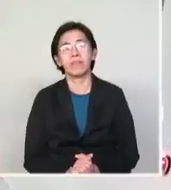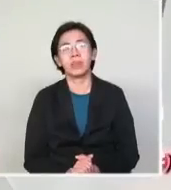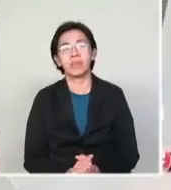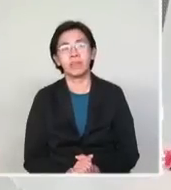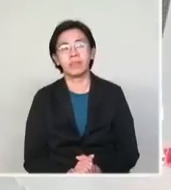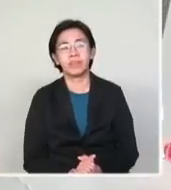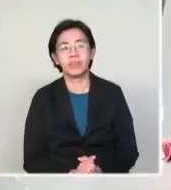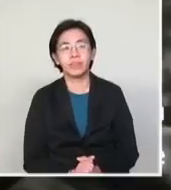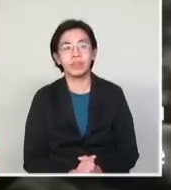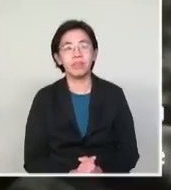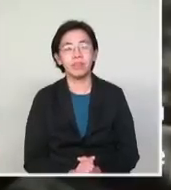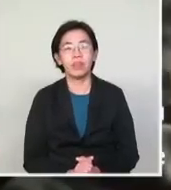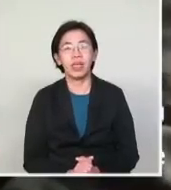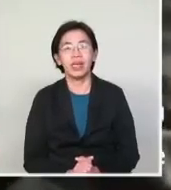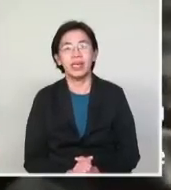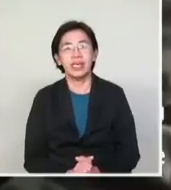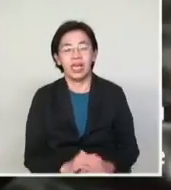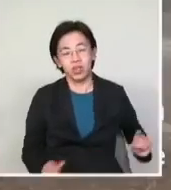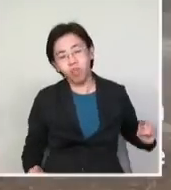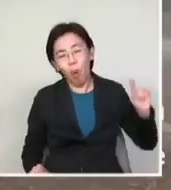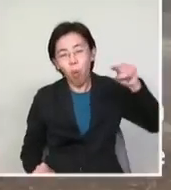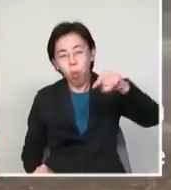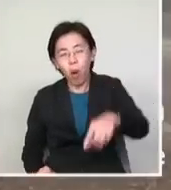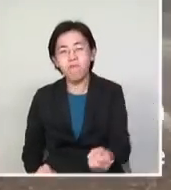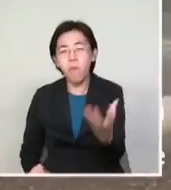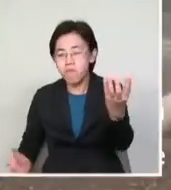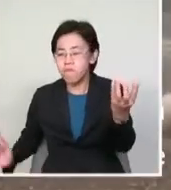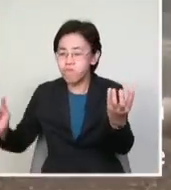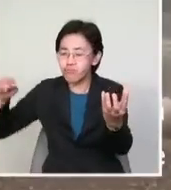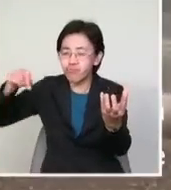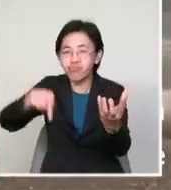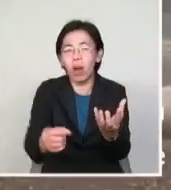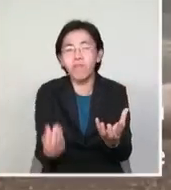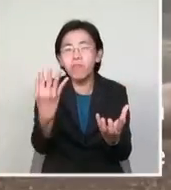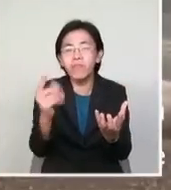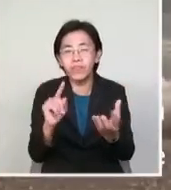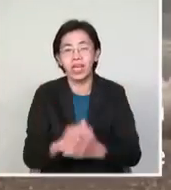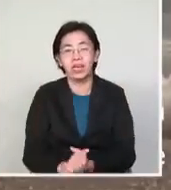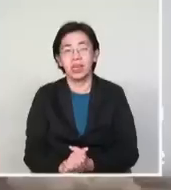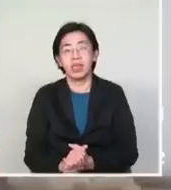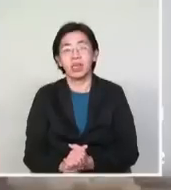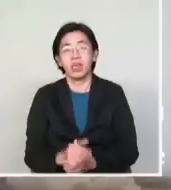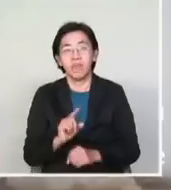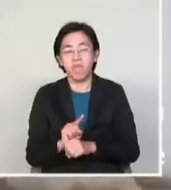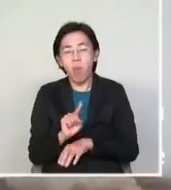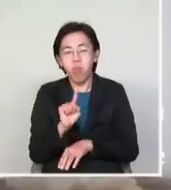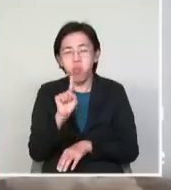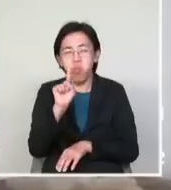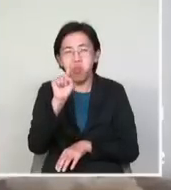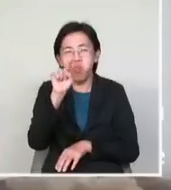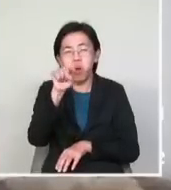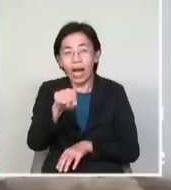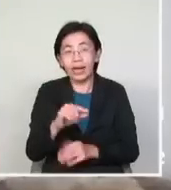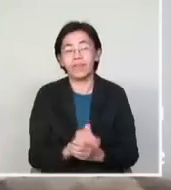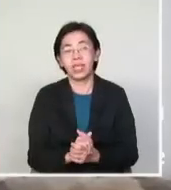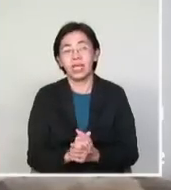สำหรับขีปนาวุธทั้ง2ลูกที่มีการยิงตกลงมาเนี่ยนะคะเป็นขีปนาวุธประเภทไหนบ้างลูกที่ยิงจากมณฑลชิงไห่ทางตะวันต